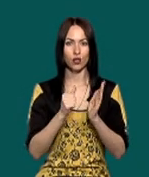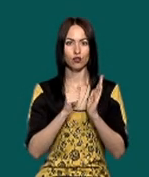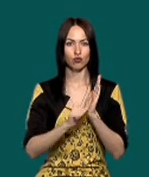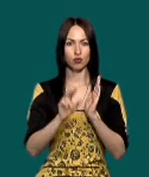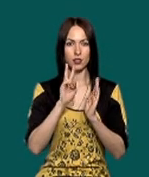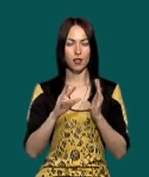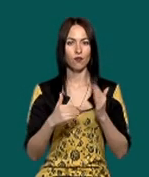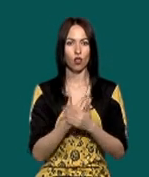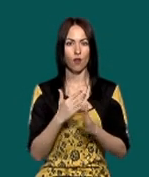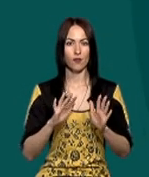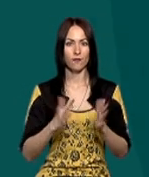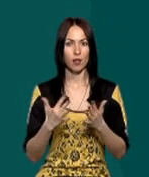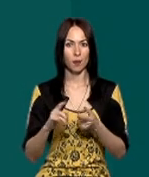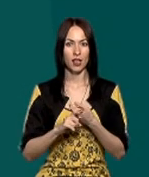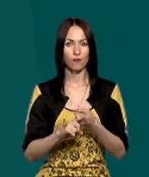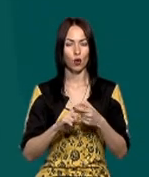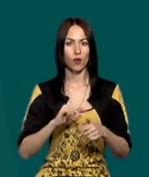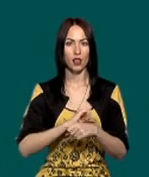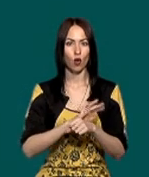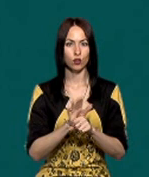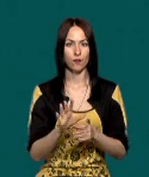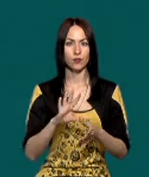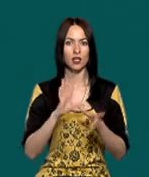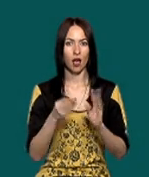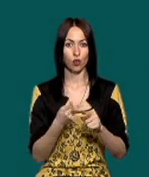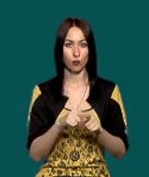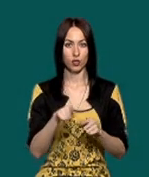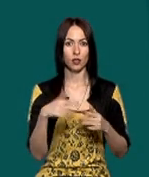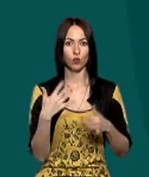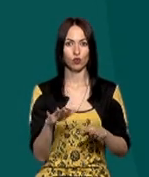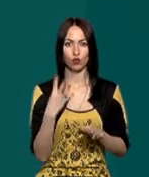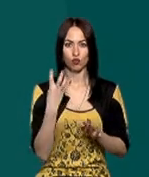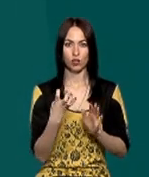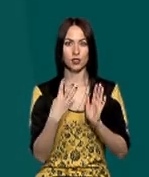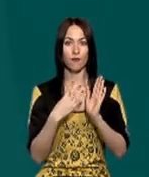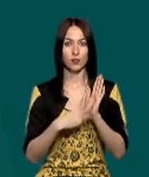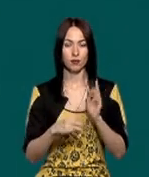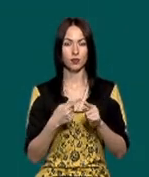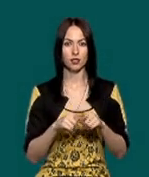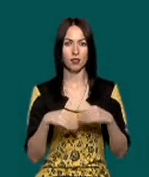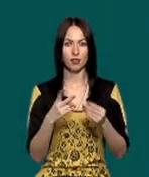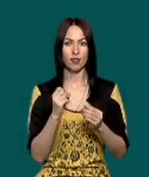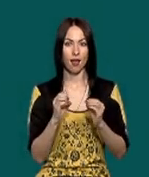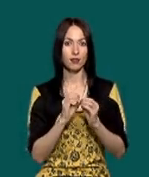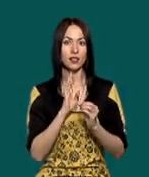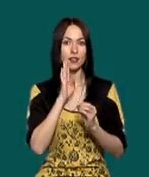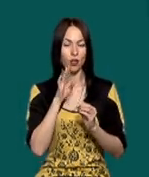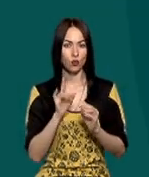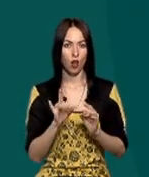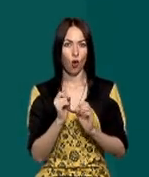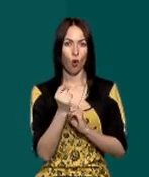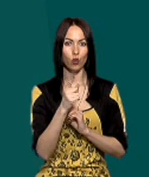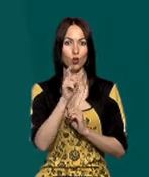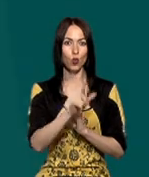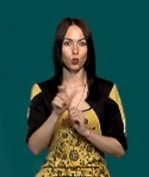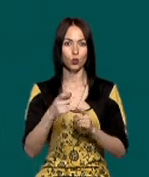62 нові випадки інфікування коронавірусом. Загалом таких вже 480, це дані на 10 ранку. 11 людей